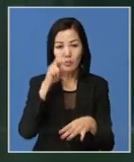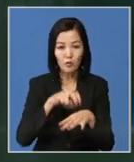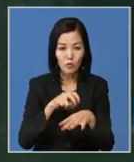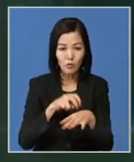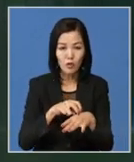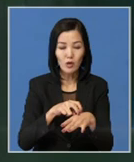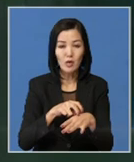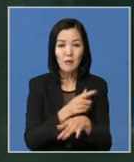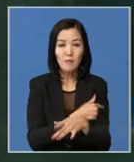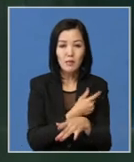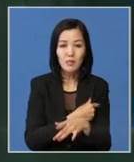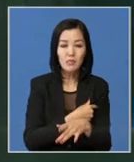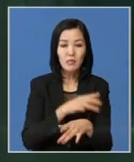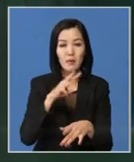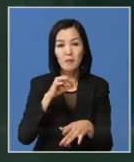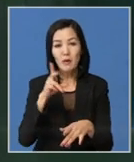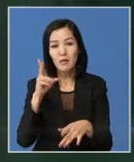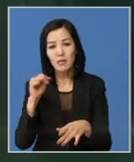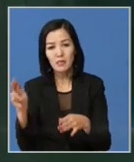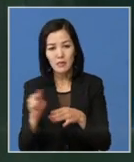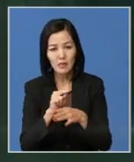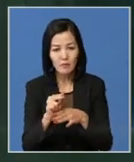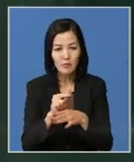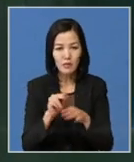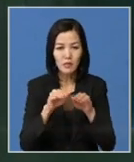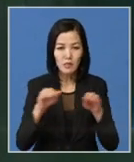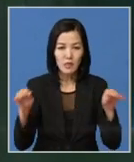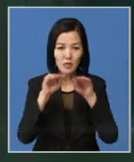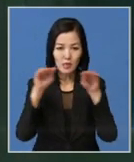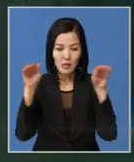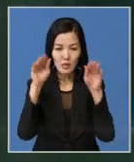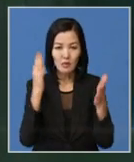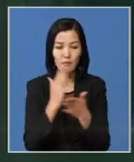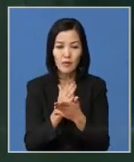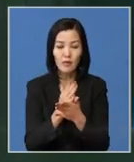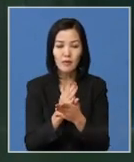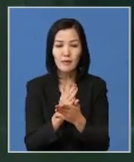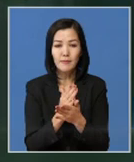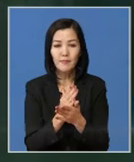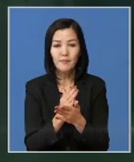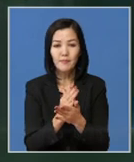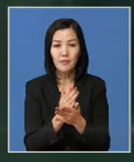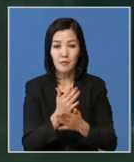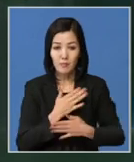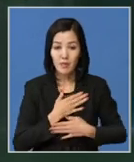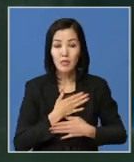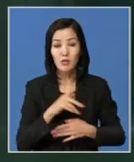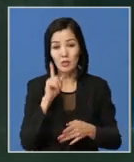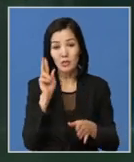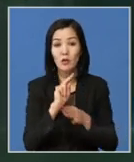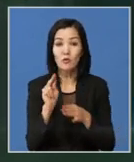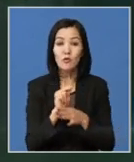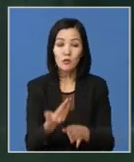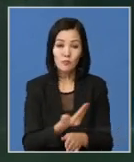ғылымының кандидаты или магистрі, MD деп, медицина докторлары деп. Сол дәрежелерді мен де шәкірттерге берсем деп ойлаймын.